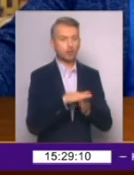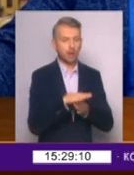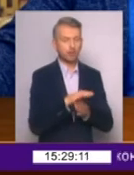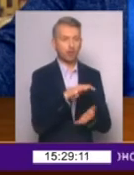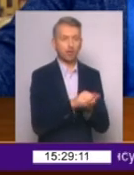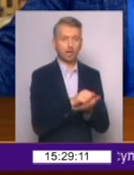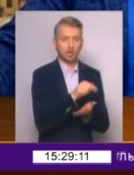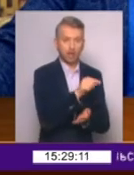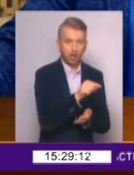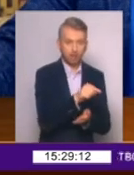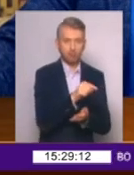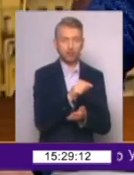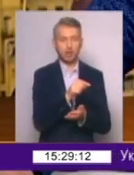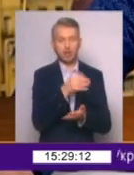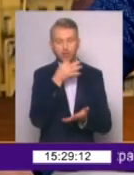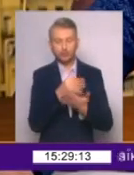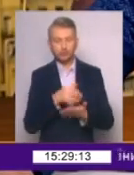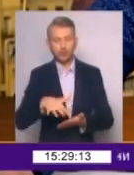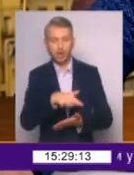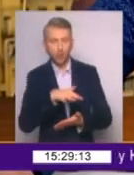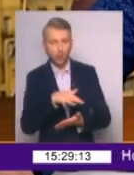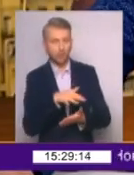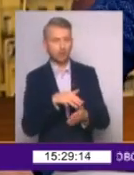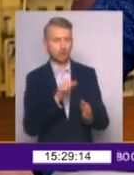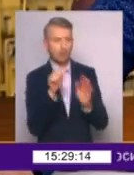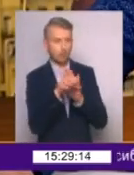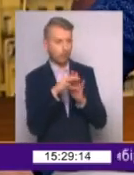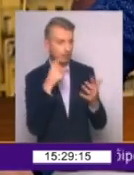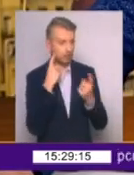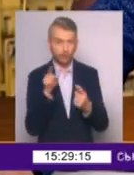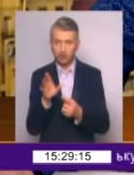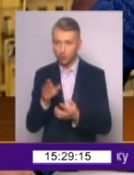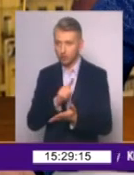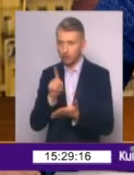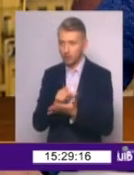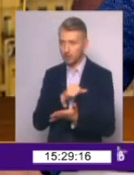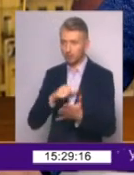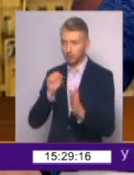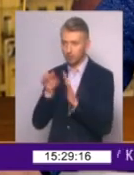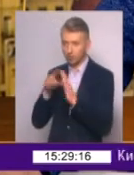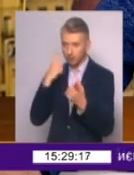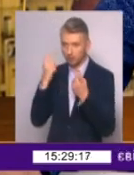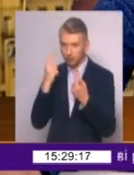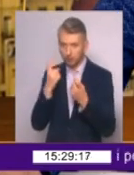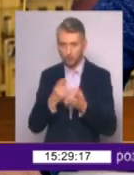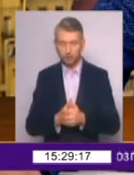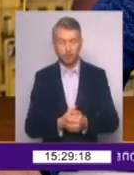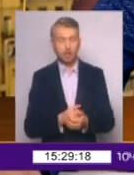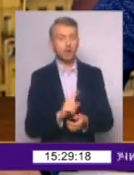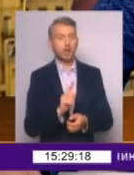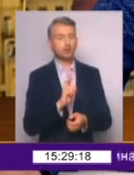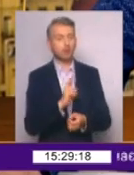і балансоутримувачі тих дій, і наповнення. Це і, тобто вони будуть зобов'язані самостійно вносити інформацію, так розумію? Ну, для того,